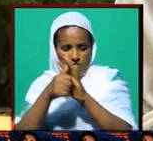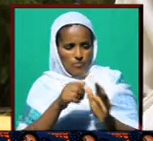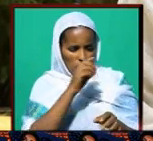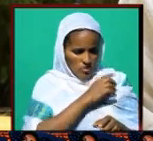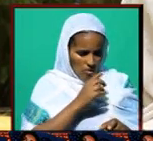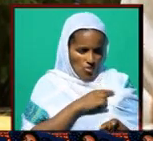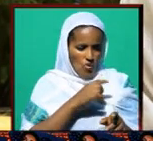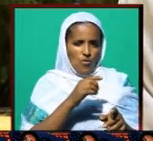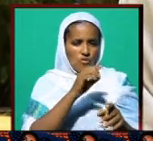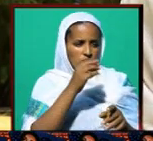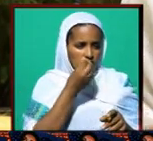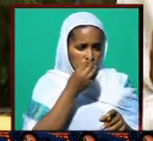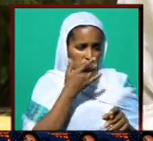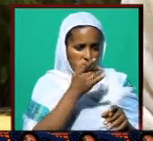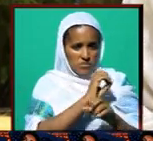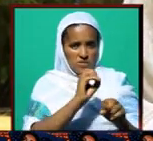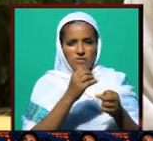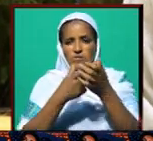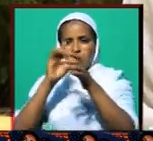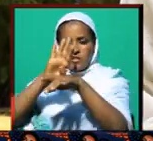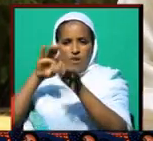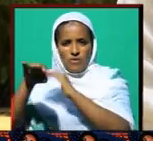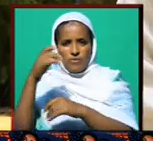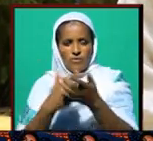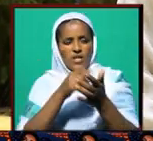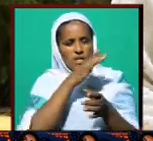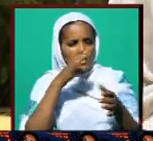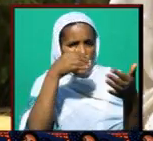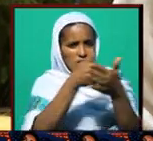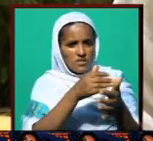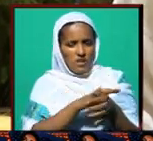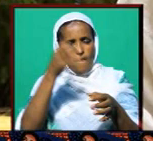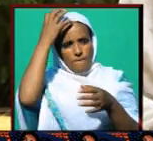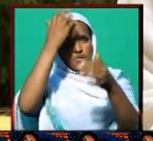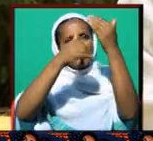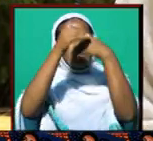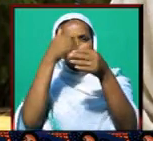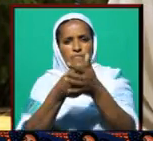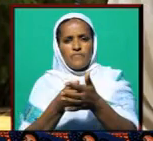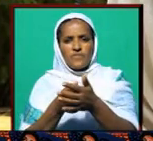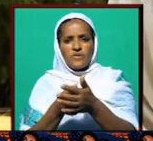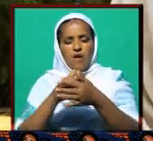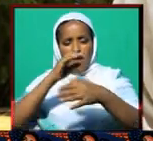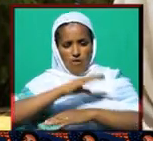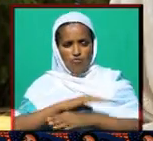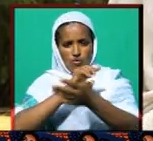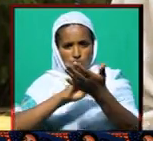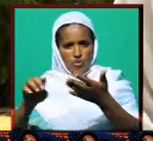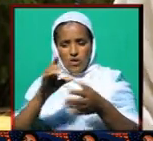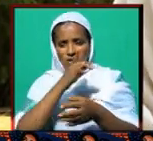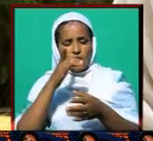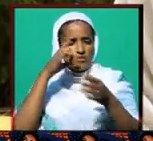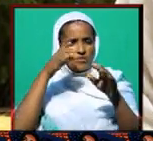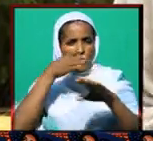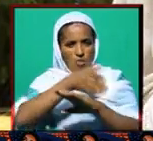ደጀ ሰላም ተሳልሞ ወደ መቅደስ ይገቡበታል። ደጀ ሰላም ያልተሳለመ ቤተክርስቲያን አይገባም። ገነት ያልደረሰው ደግሞ መንግስተ ሰማያት አይገባበትም፣ አይገባም። ልክ